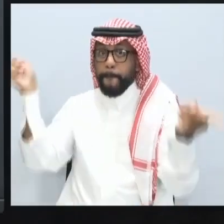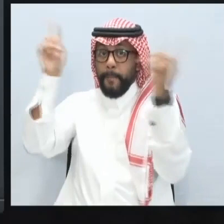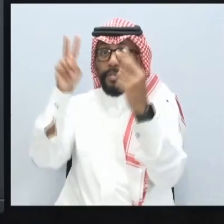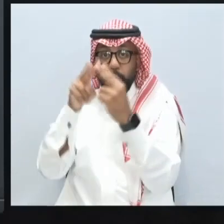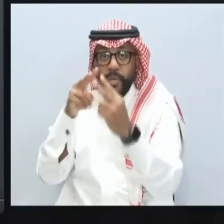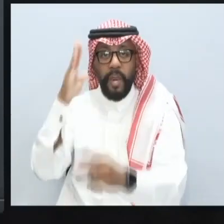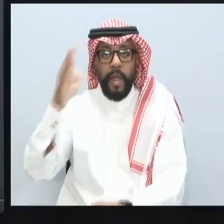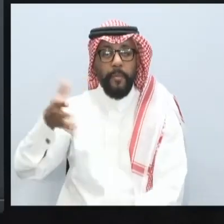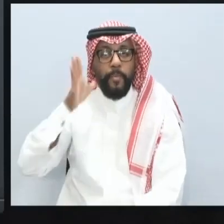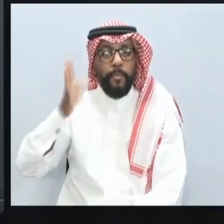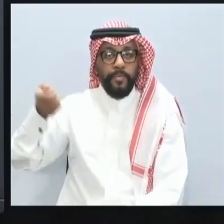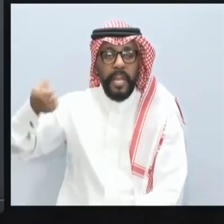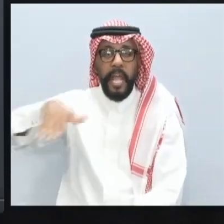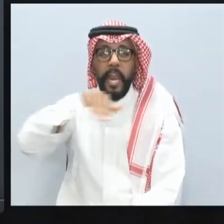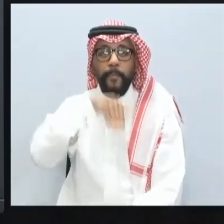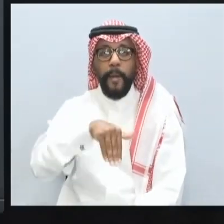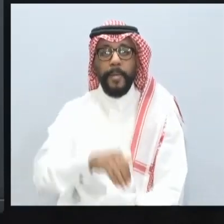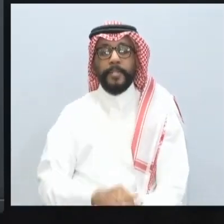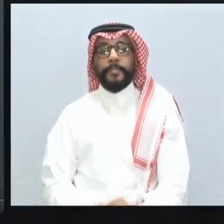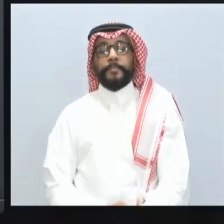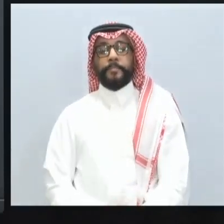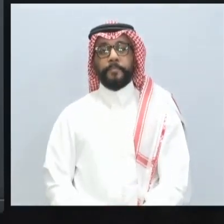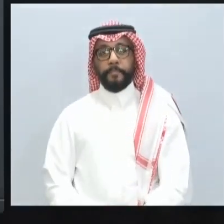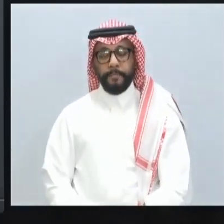الله في الدرس القادم والسلام عليكم ورحمه الله وبركاته